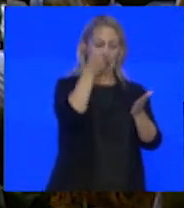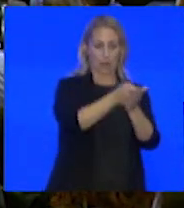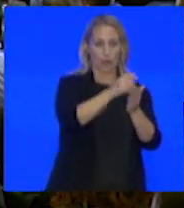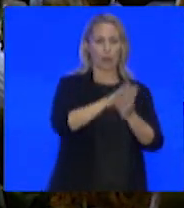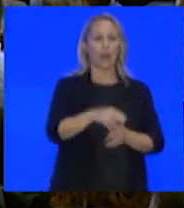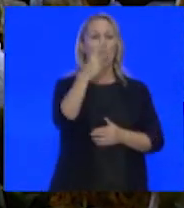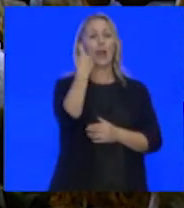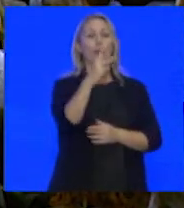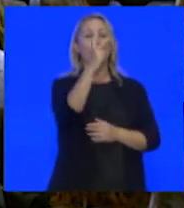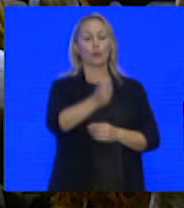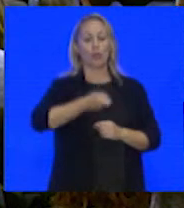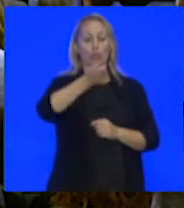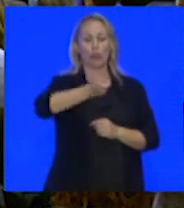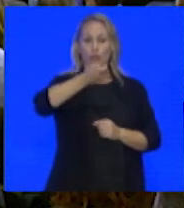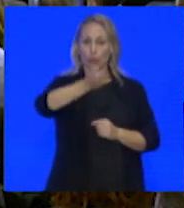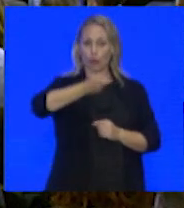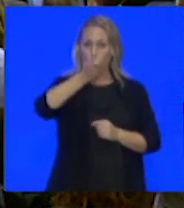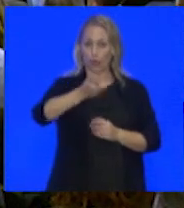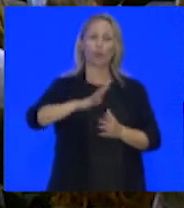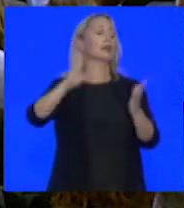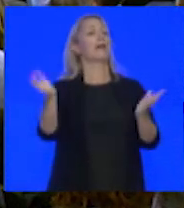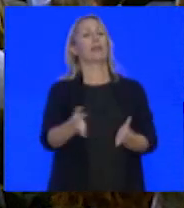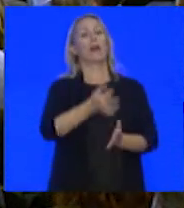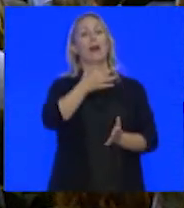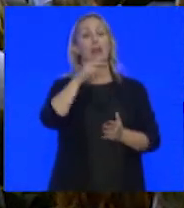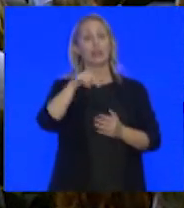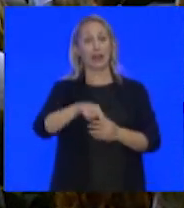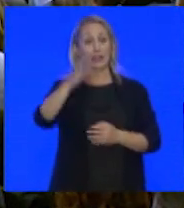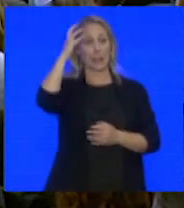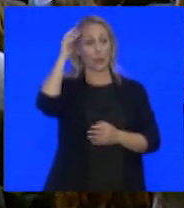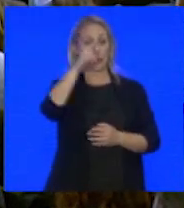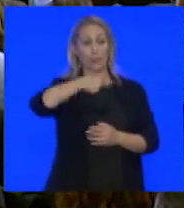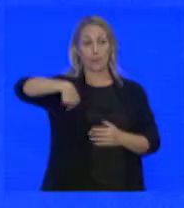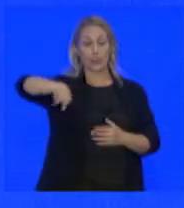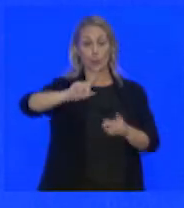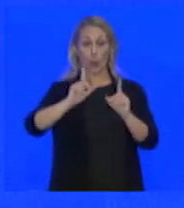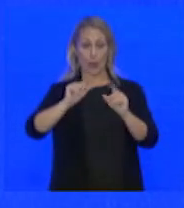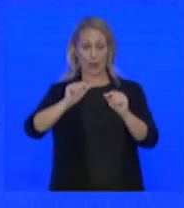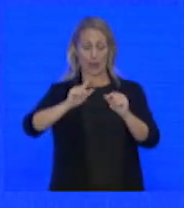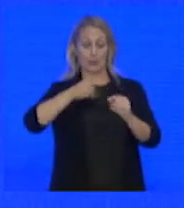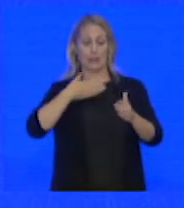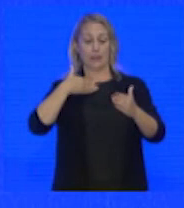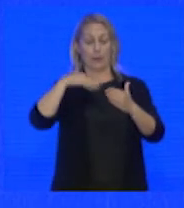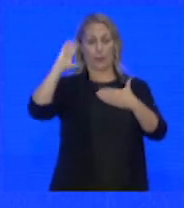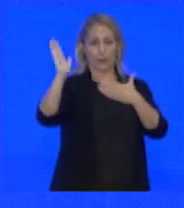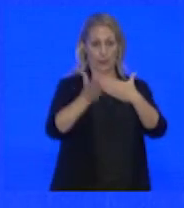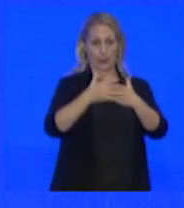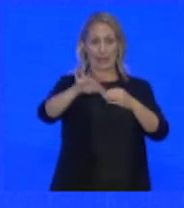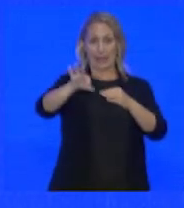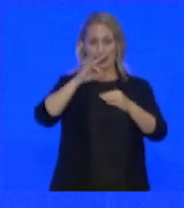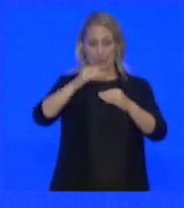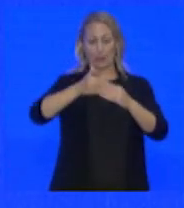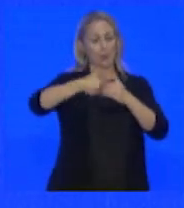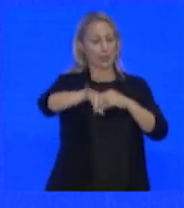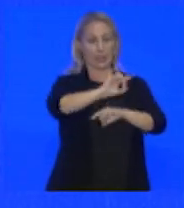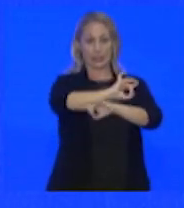120 δόσεων για τις ληξιπρόθεσμες οφειλές, που θα, όπως είπα, θα είναι η τελευταία ευνοϊκή ρύθμιση, αλλά και η διευκόλυνση, θέλω να το τονίσω